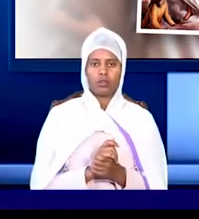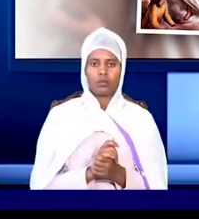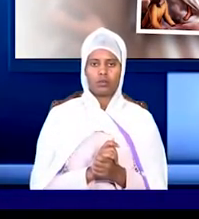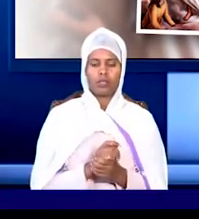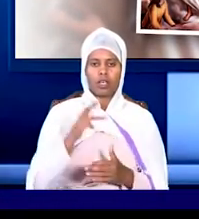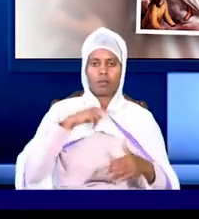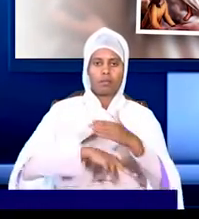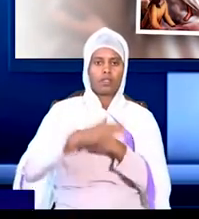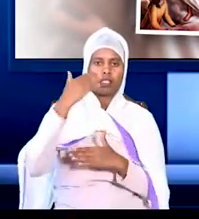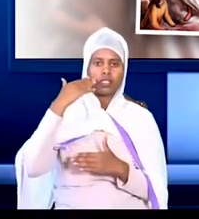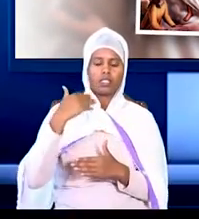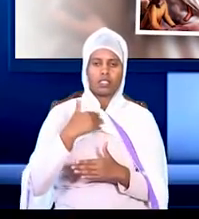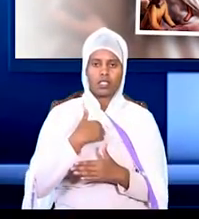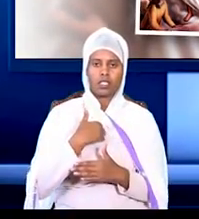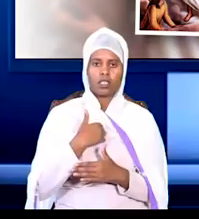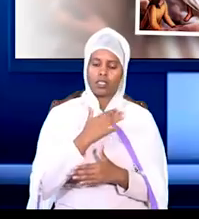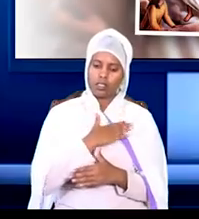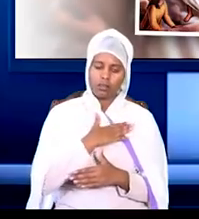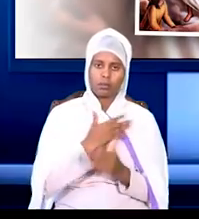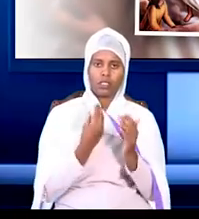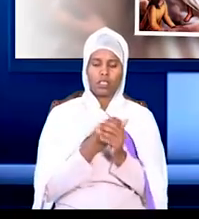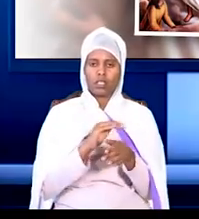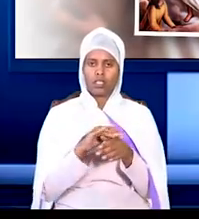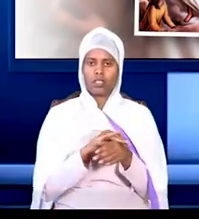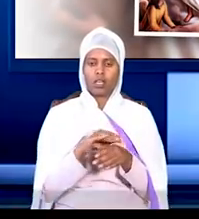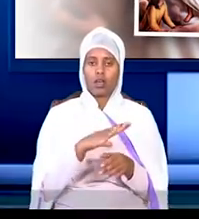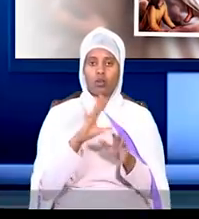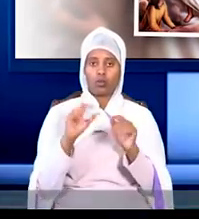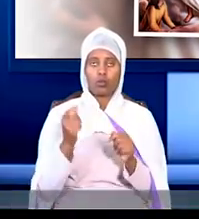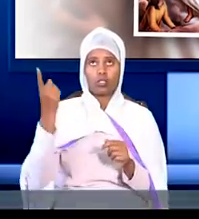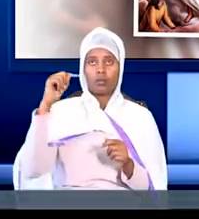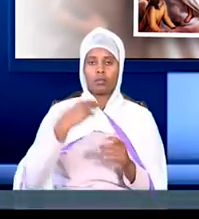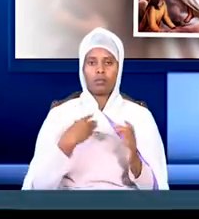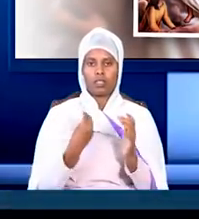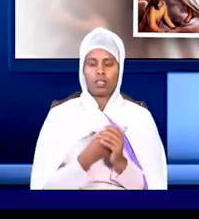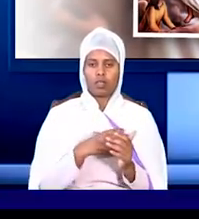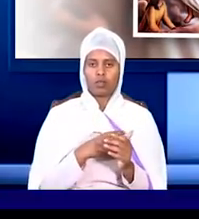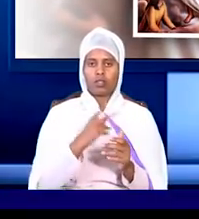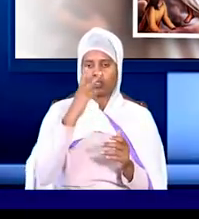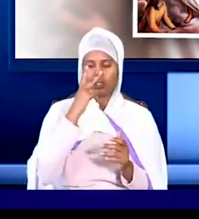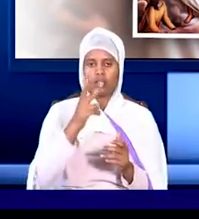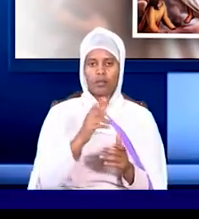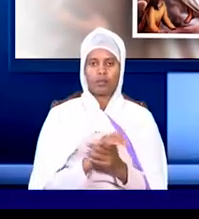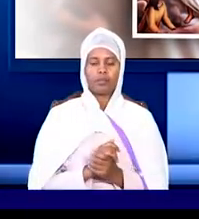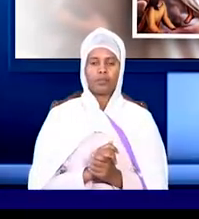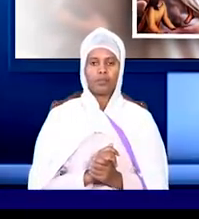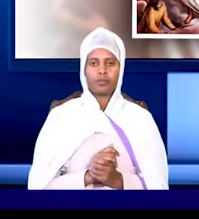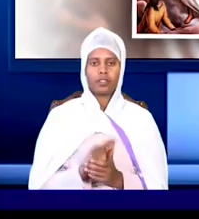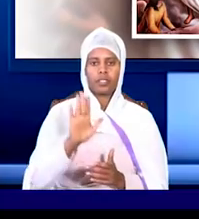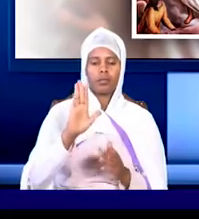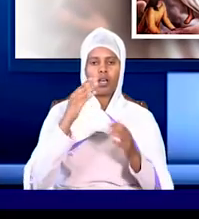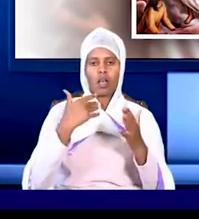ሓደ ወገን ኣብ ገዛና ታቦት ኣምላኽና ምሳናይ ሕልናና እንድሕር ኣሎ እግዚኣብሔር ምሳናይ እስከ